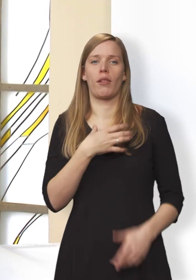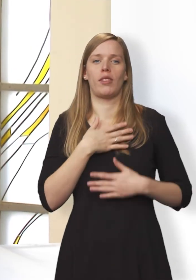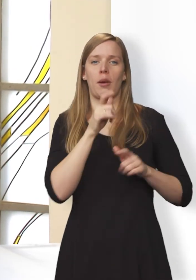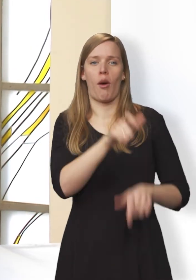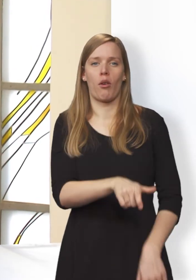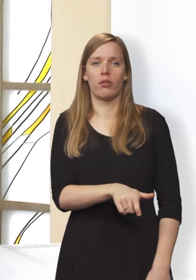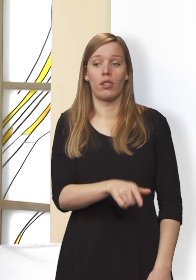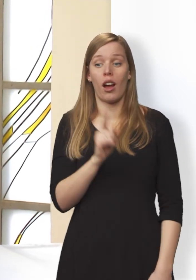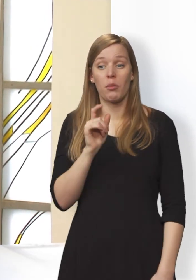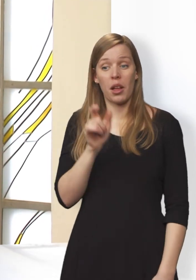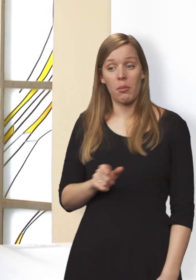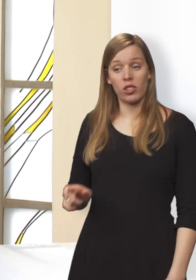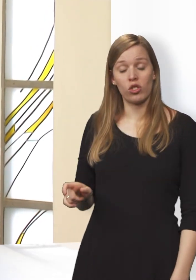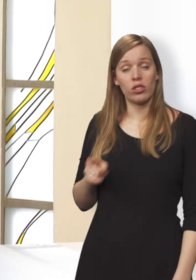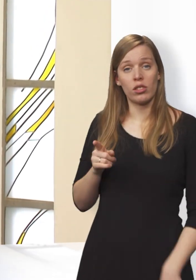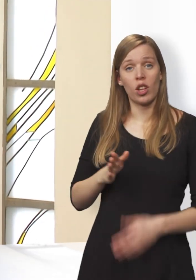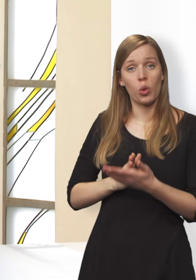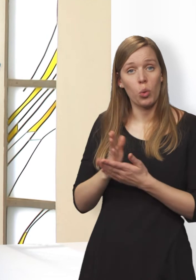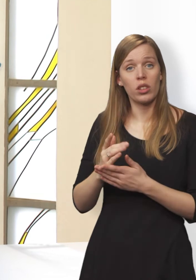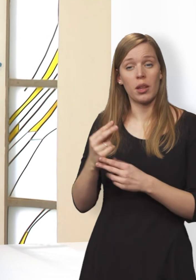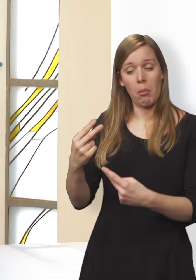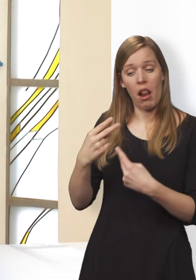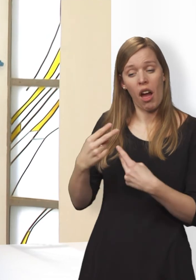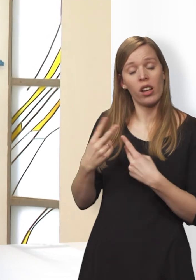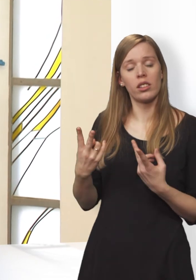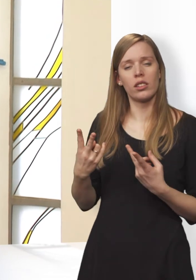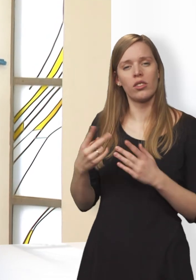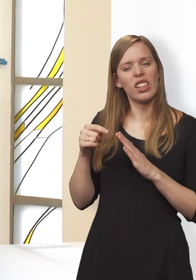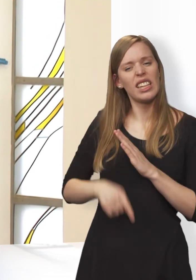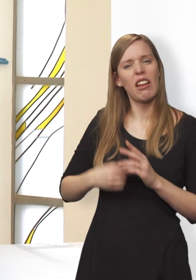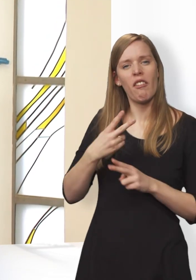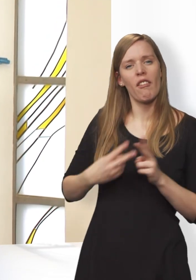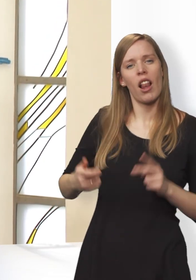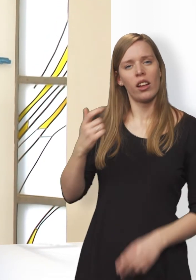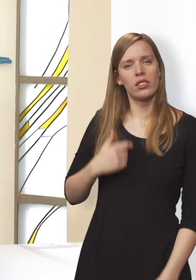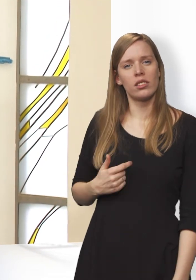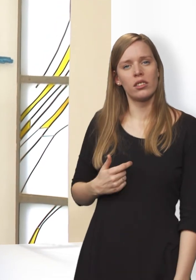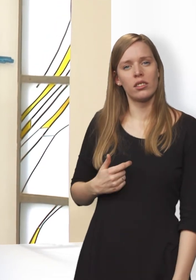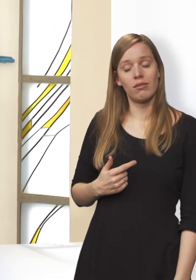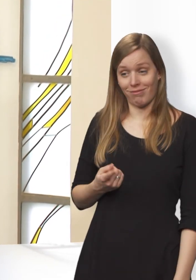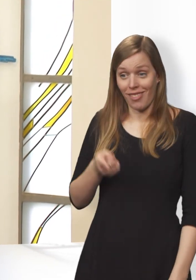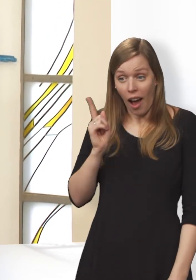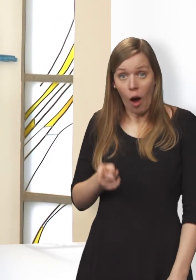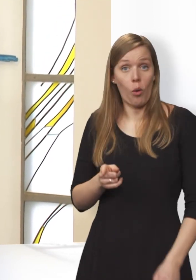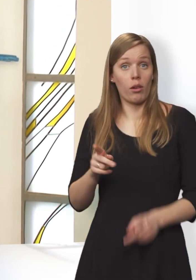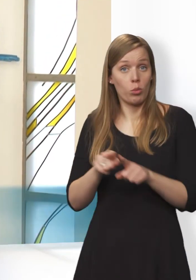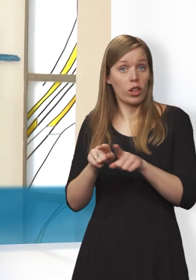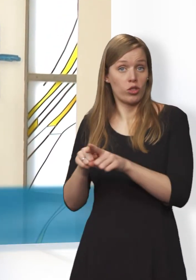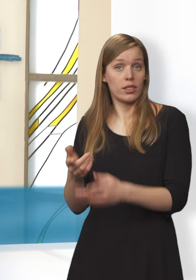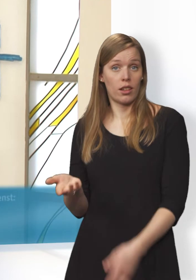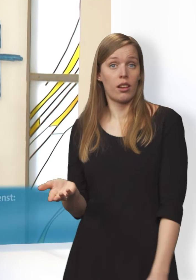die mich beleidigt oder tief verletzt haben es sind auch brüder und schwestern